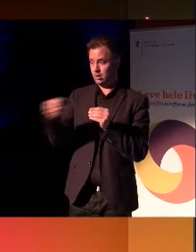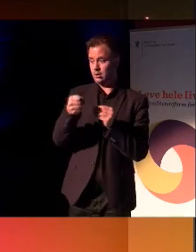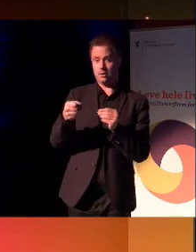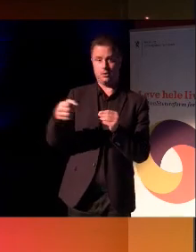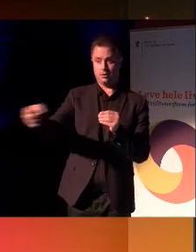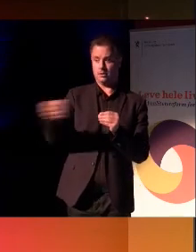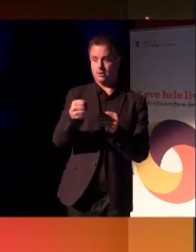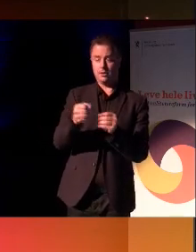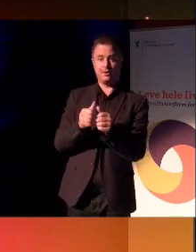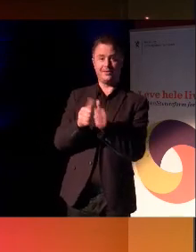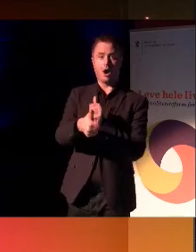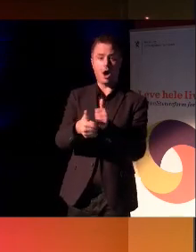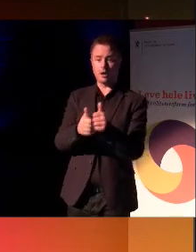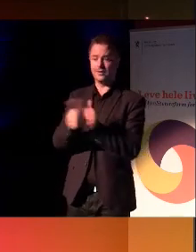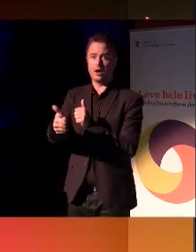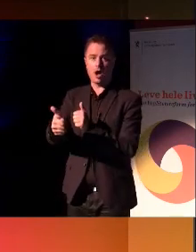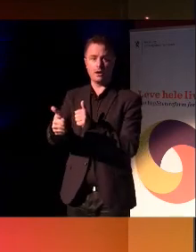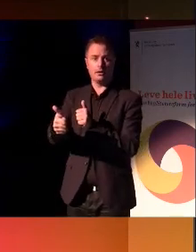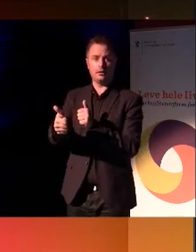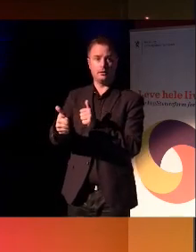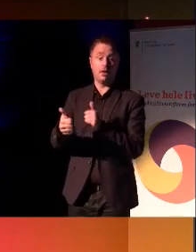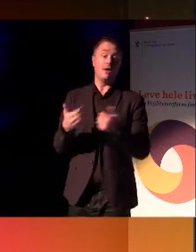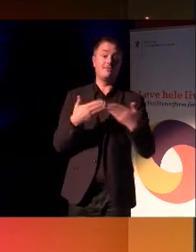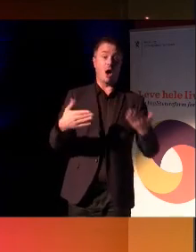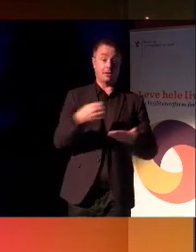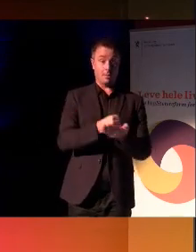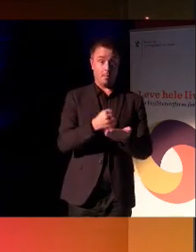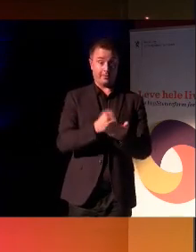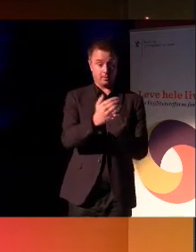vikarer, fylle en ordinær bemanningsplan.